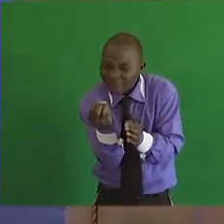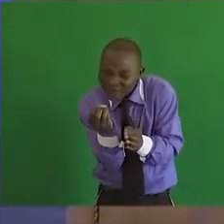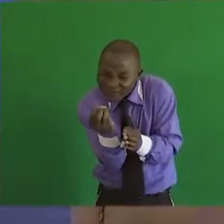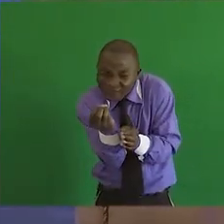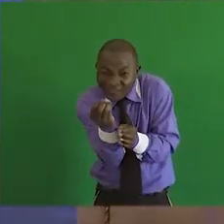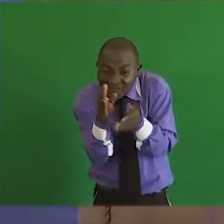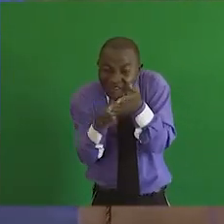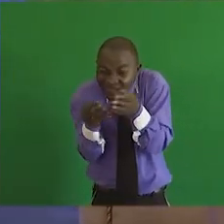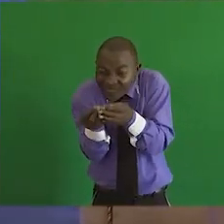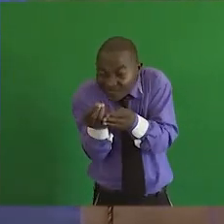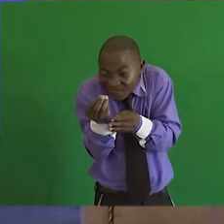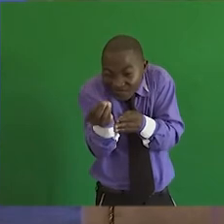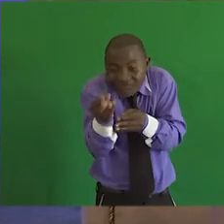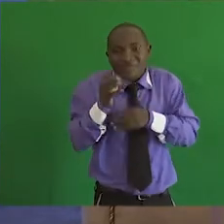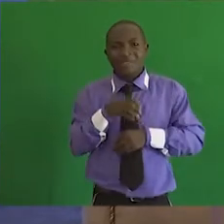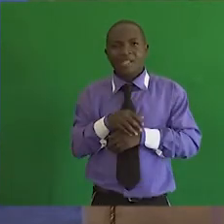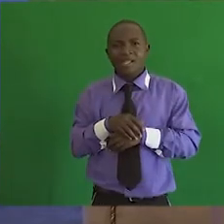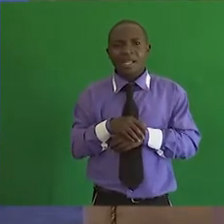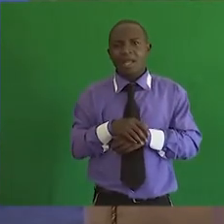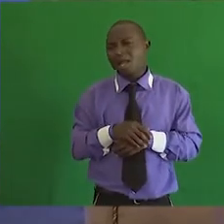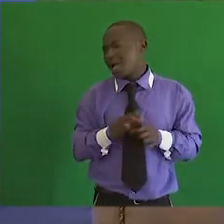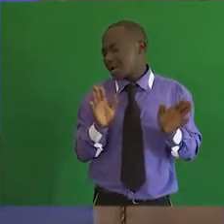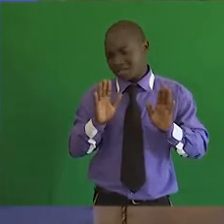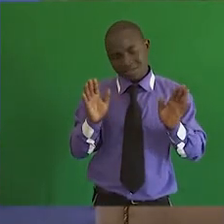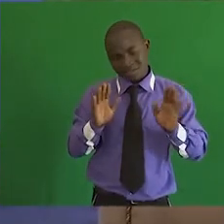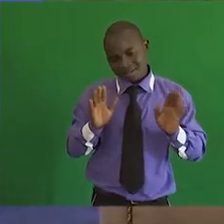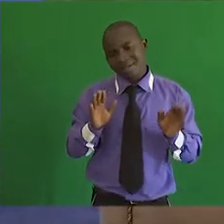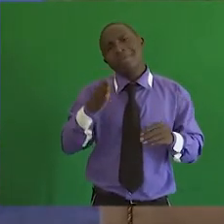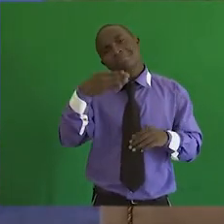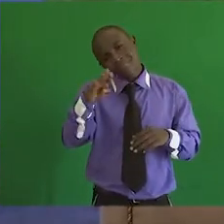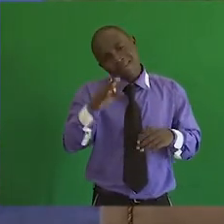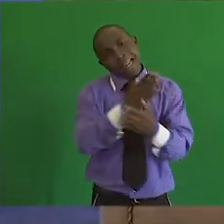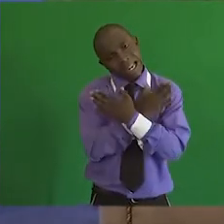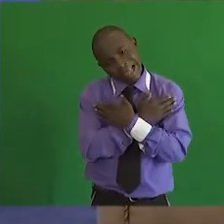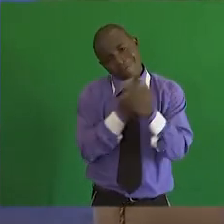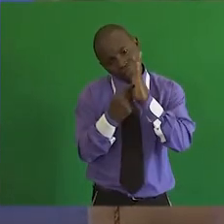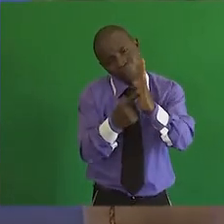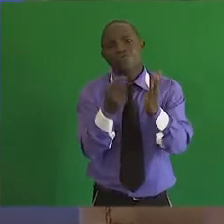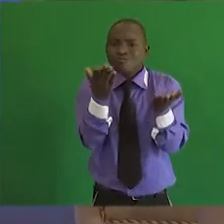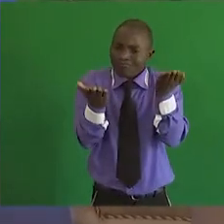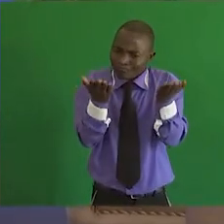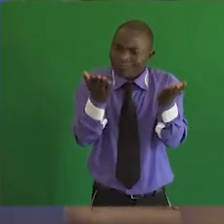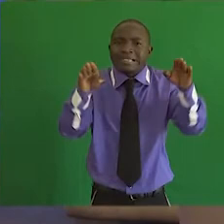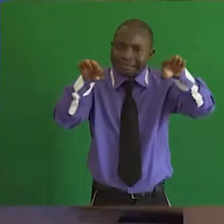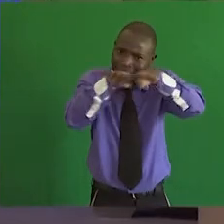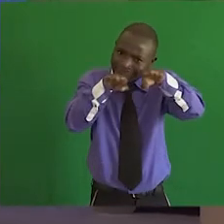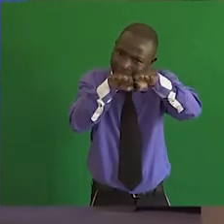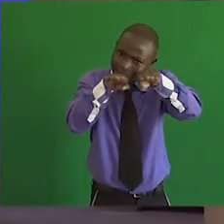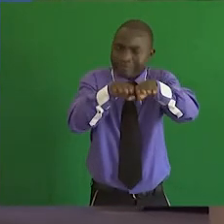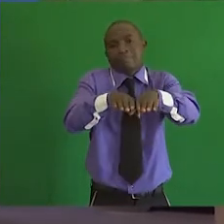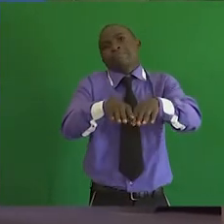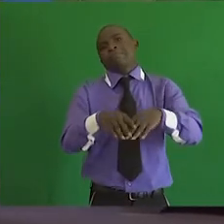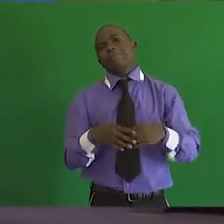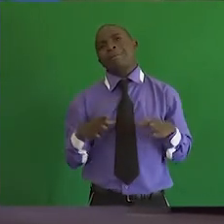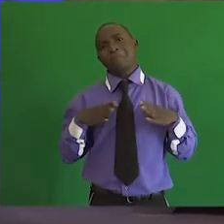Iyo magrosari asingakwane mbuto ai ndiwo anoendeswa kabisira zvichinzi musazotenda Zvino mukaudza vana